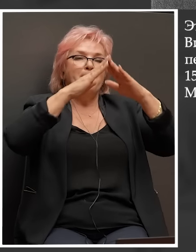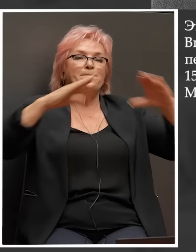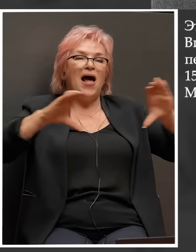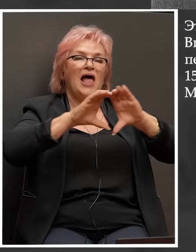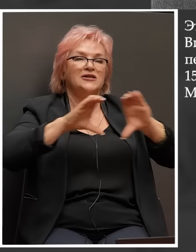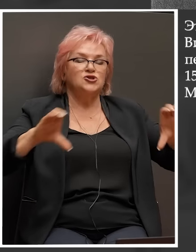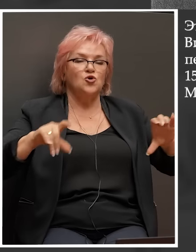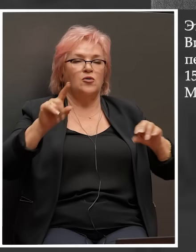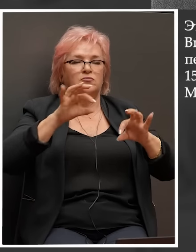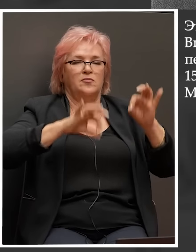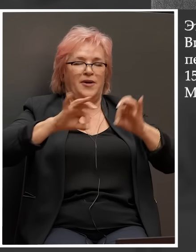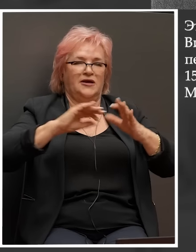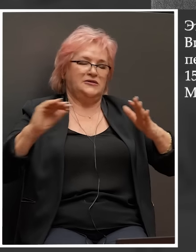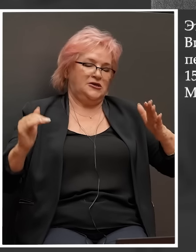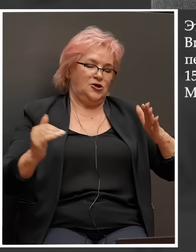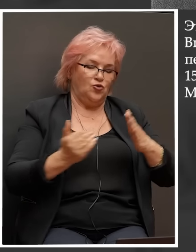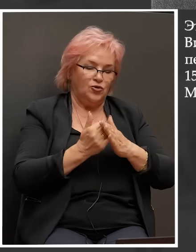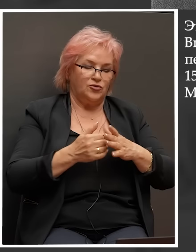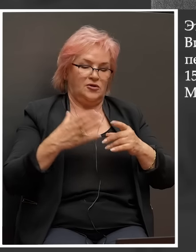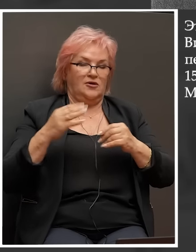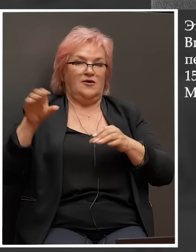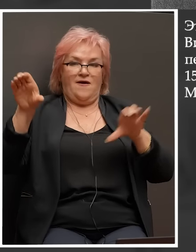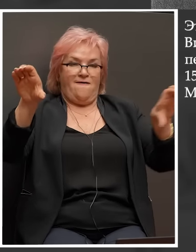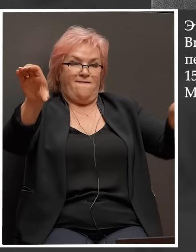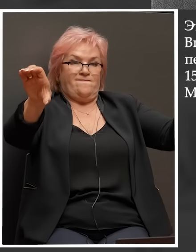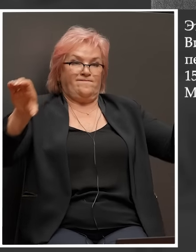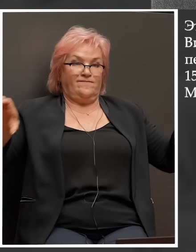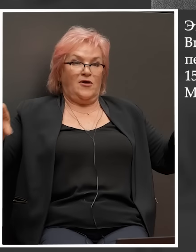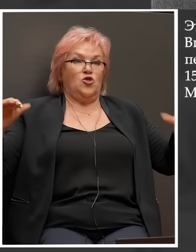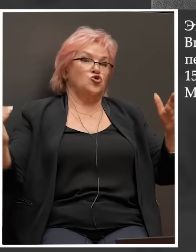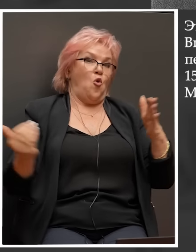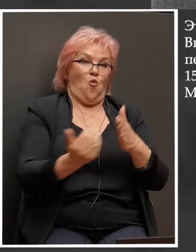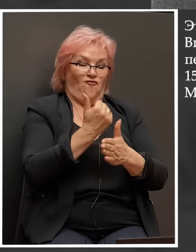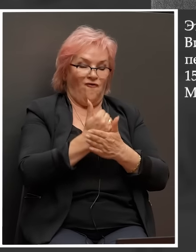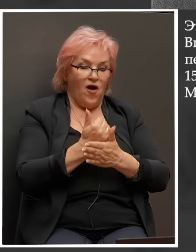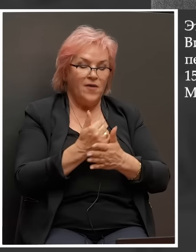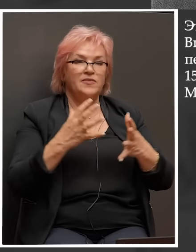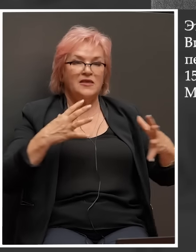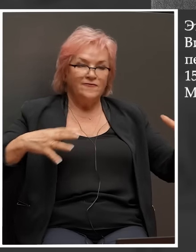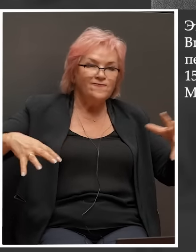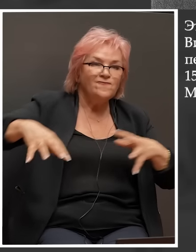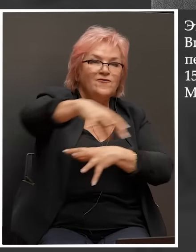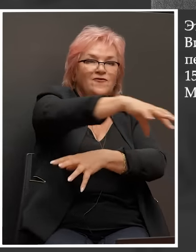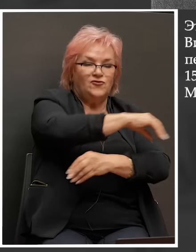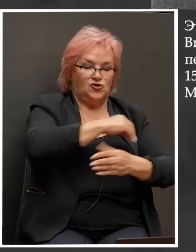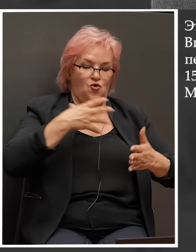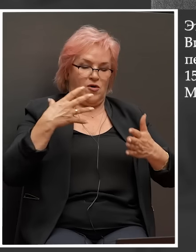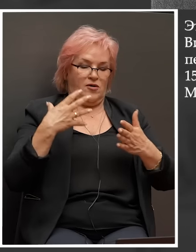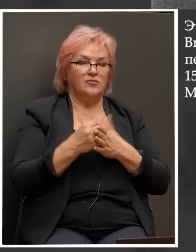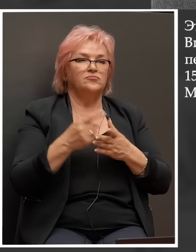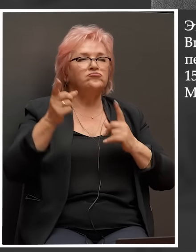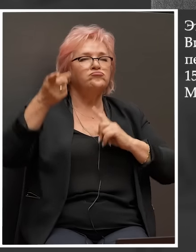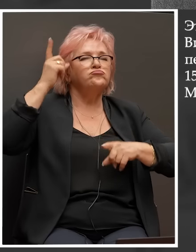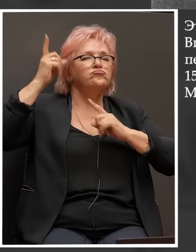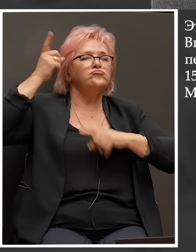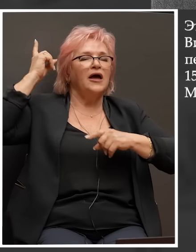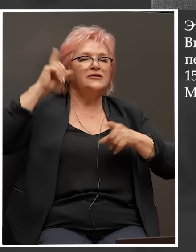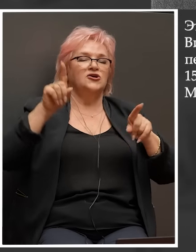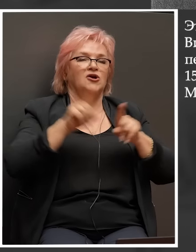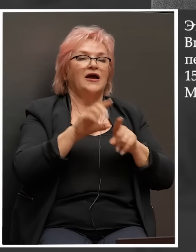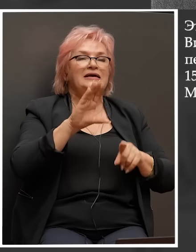Сенатори, проектирует палаццо де Консерватори и палаццо Нуово. Все это стоит на субструкциях античного